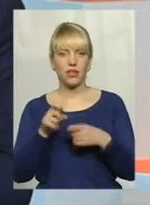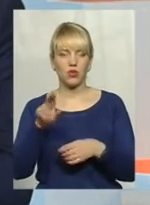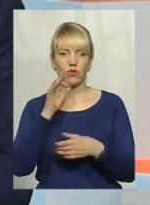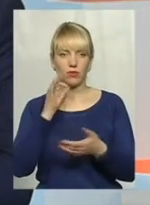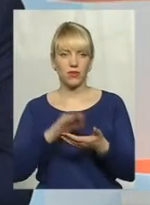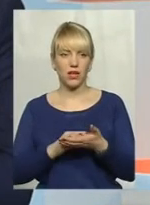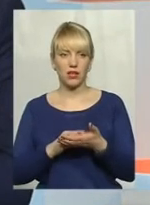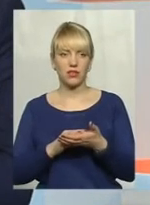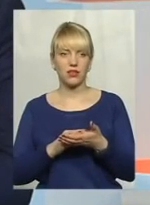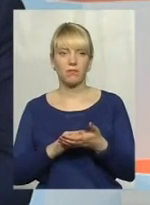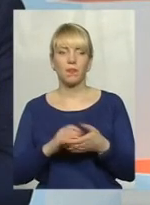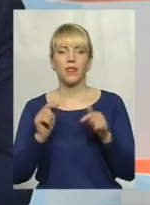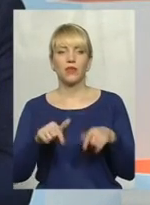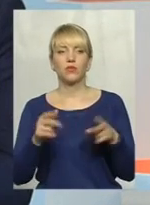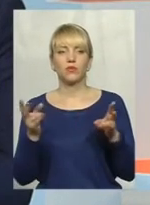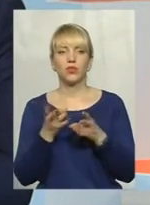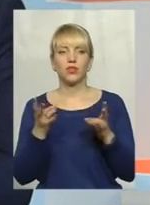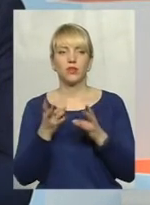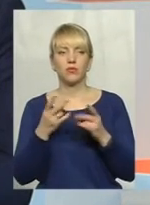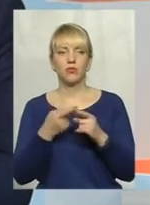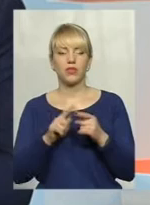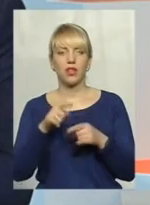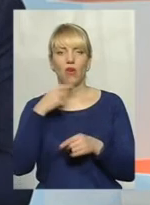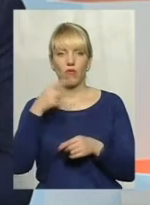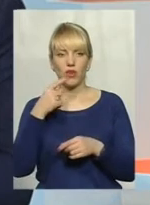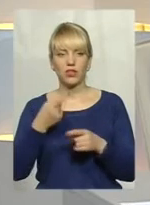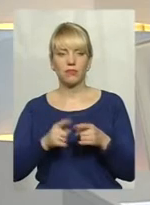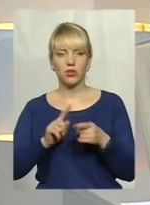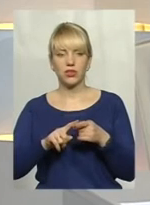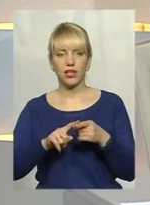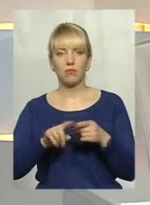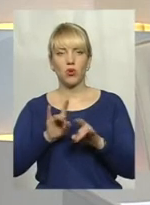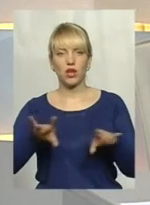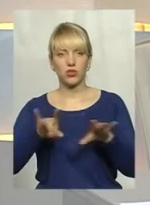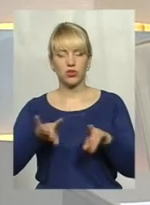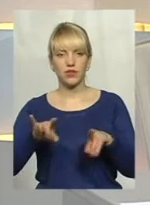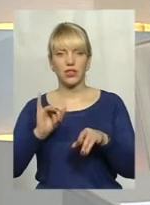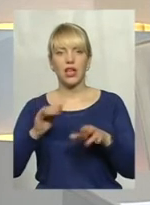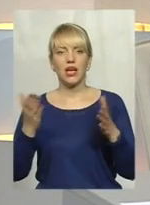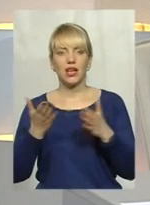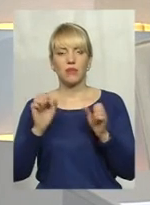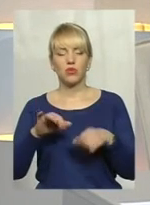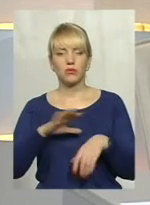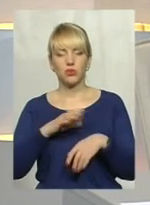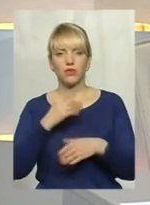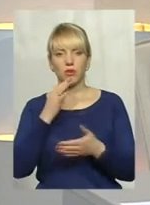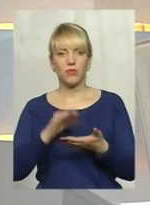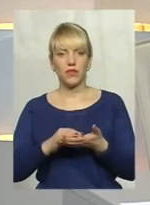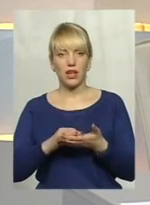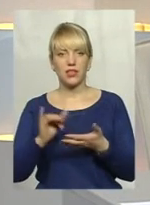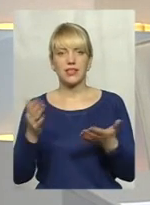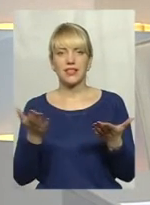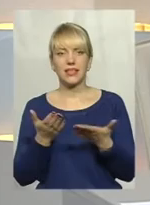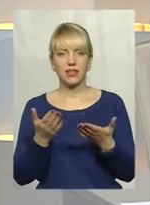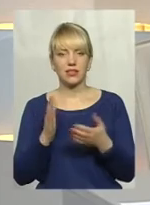відповідальності. Тут потрібно про це говорити, про це пояснювати, яка може настати відповідальність і яким